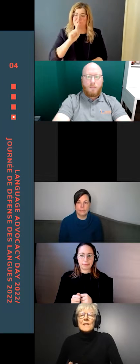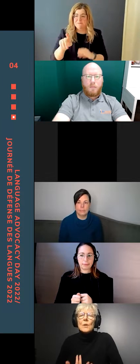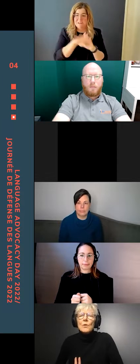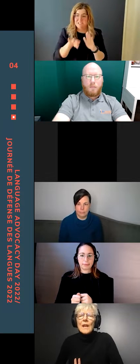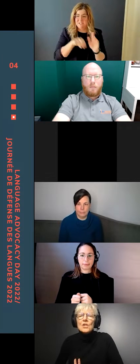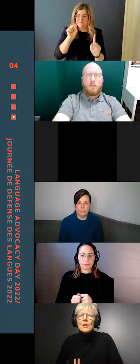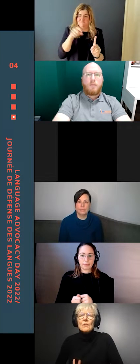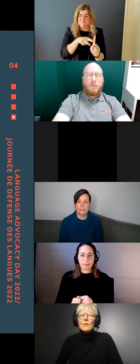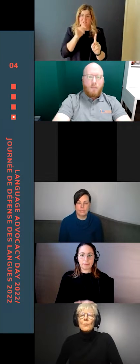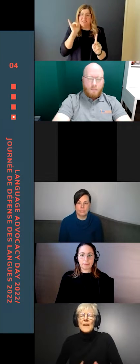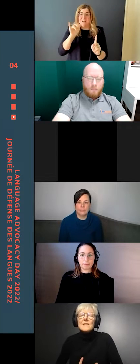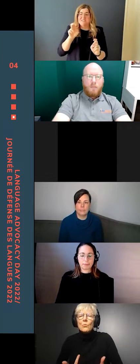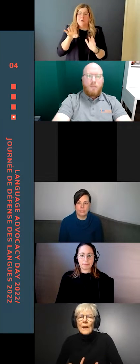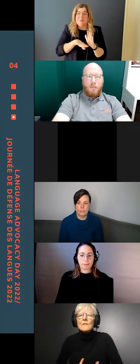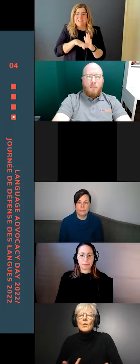Il y a